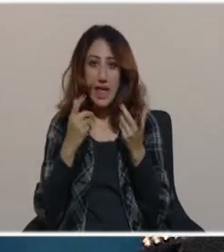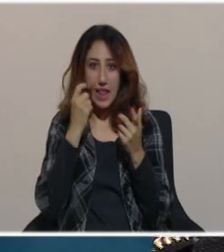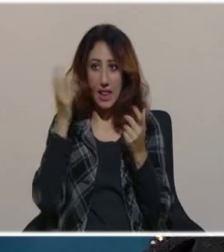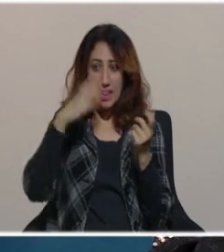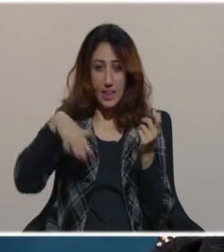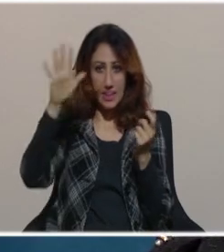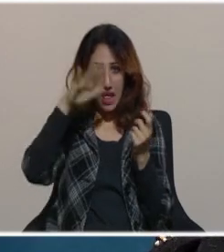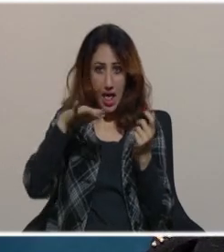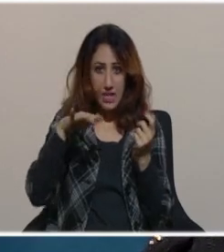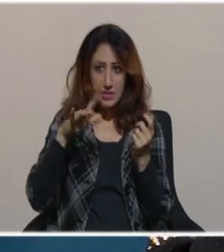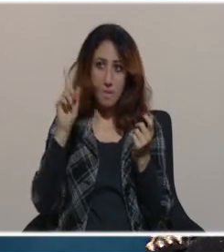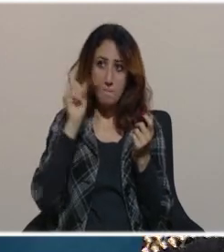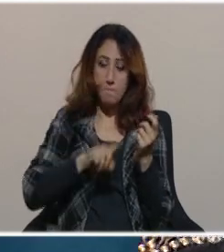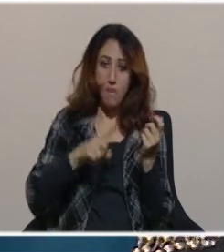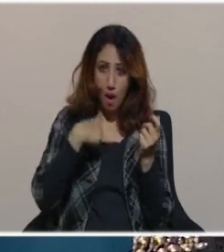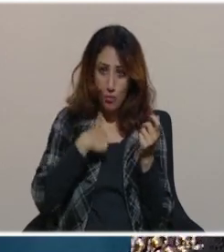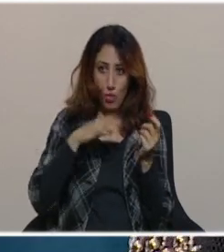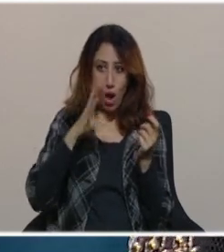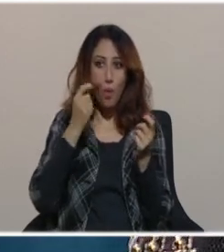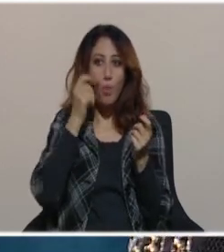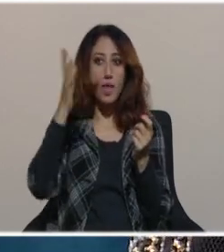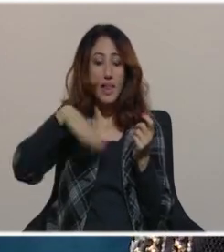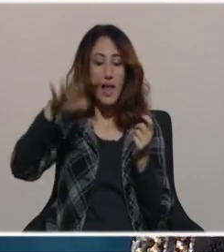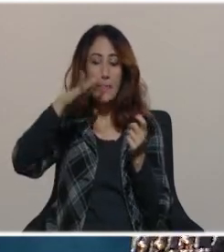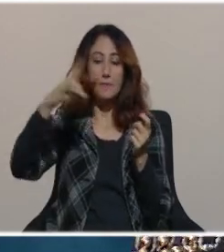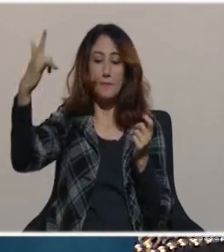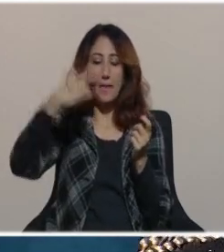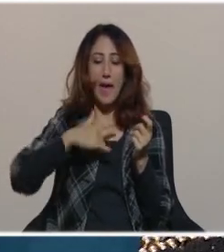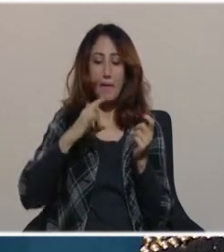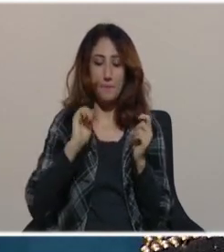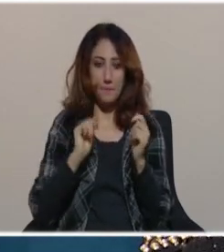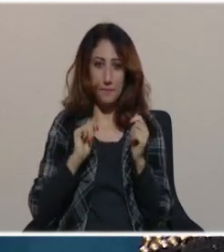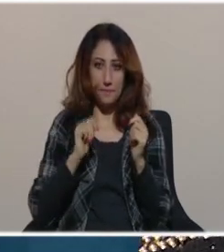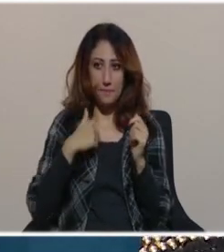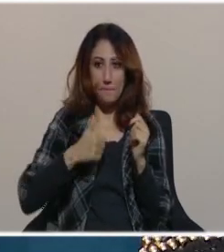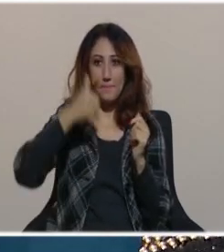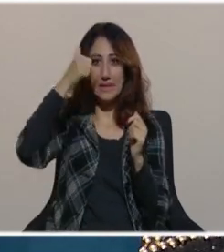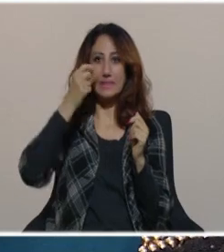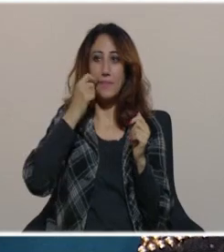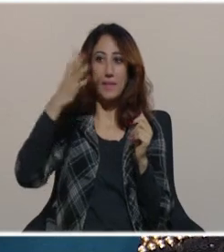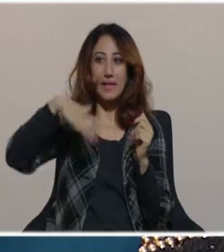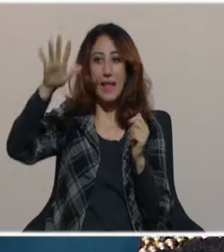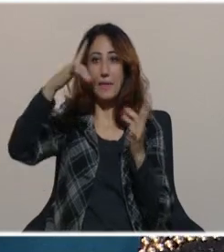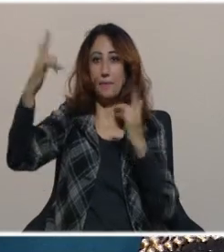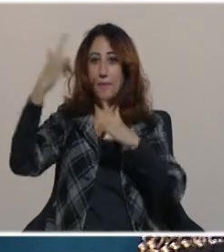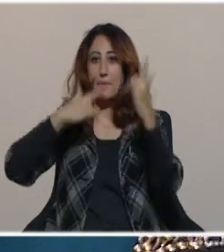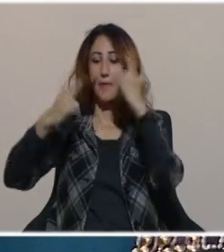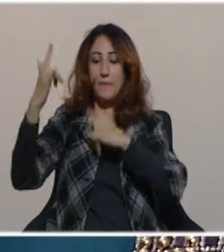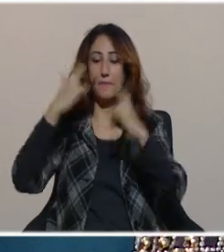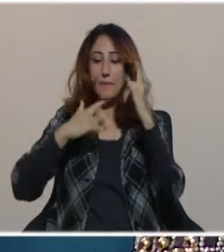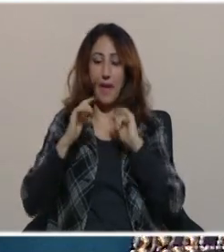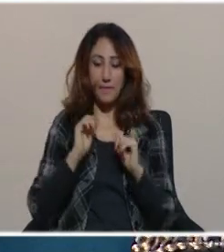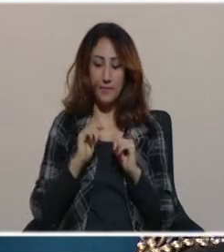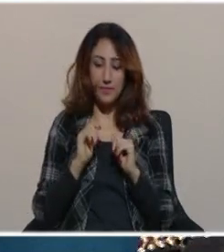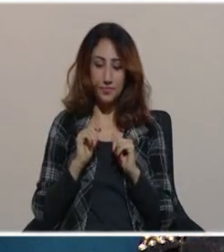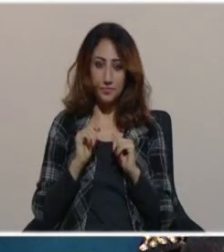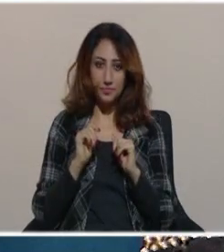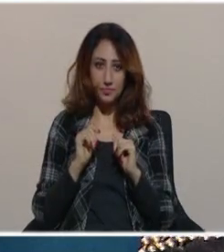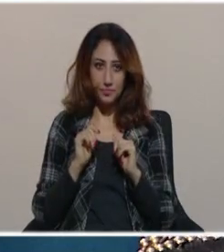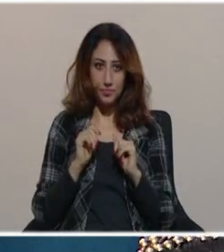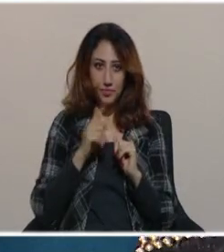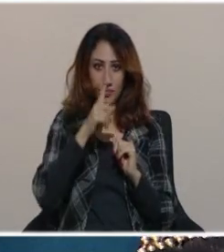ضدي وكده، وفي فرق ان انا اكسب الناس بطريقتي علشان أأكد وجهة